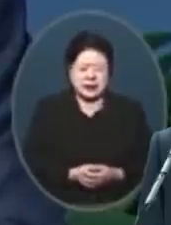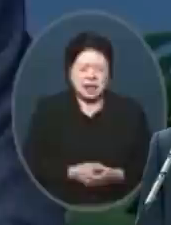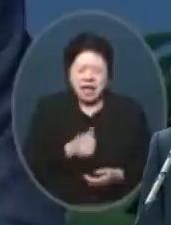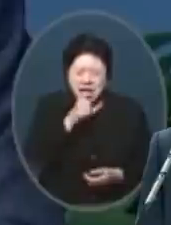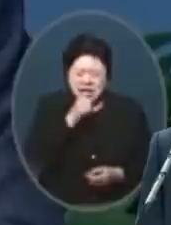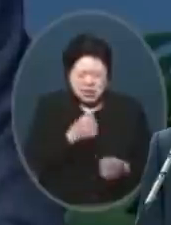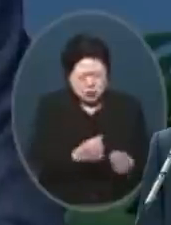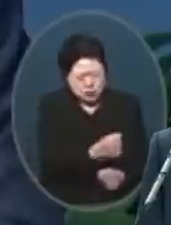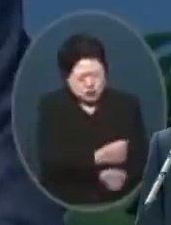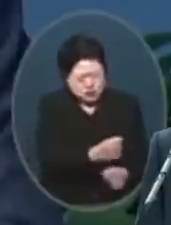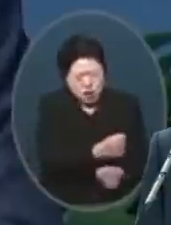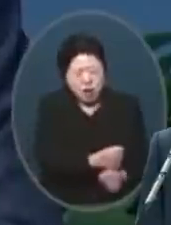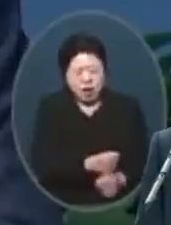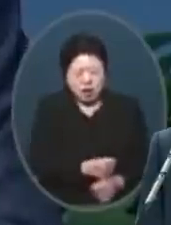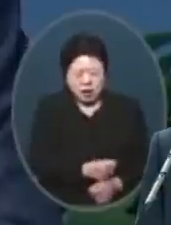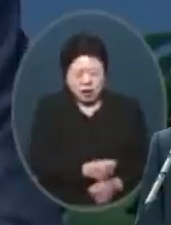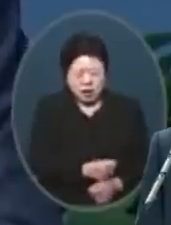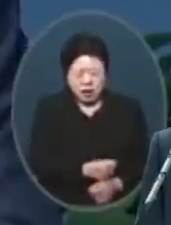쇠줄로 묶어가지고서